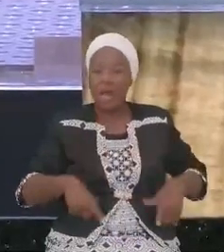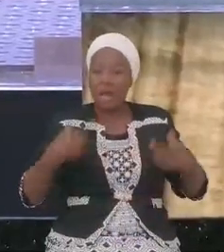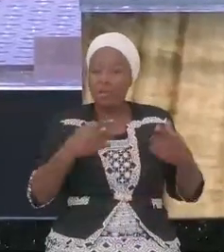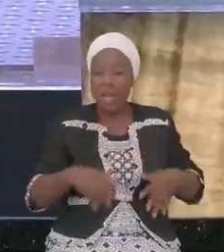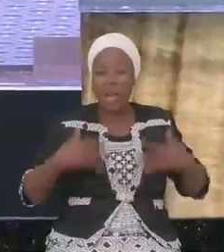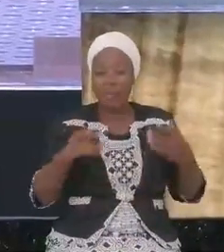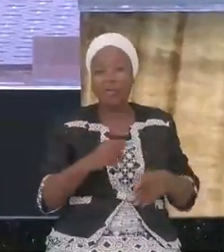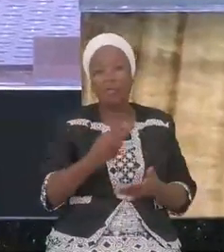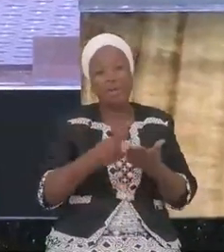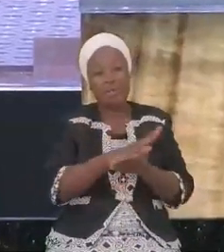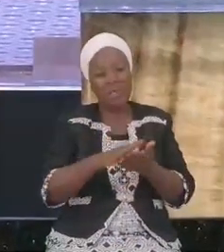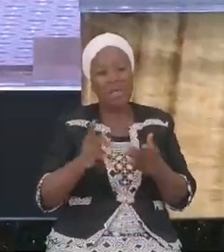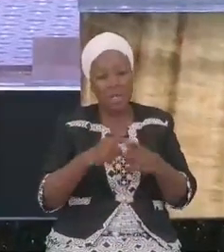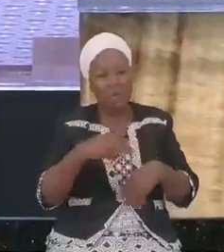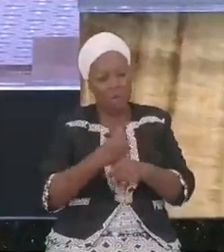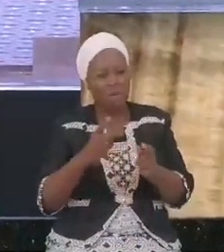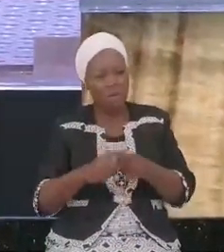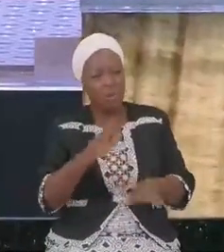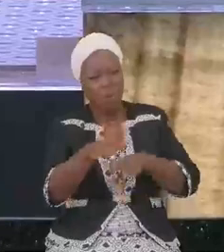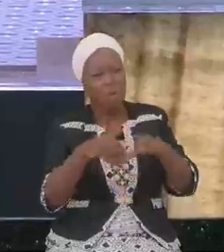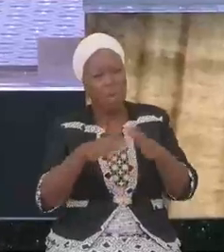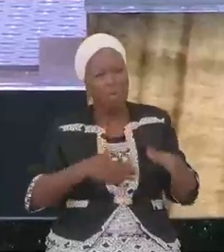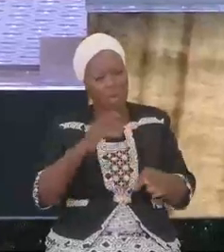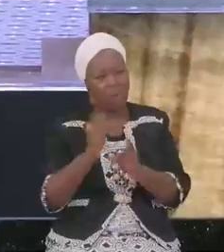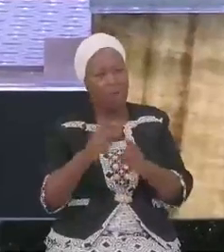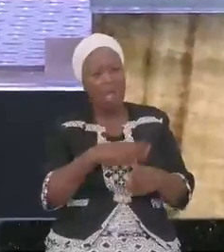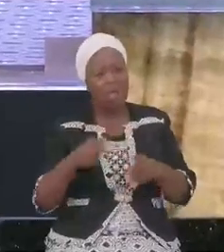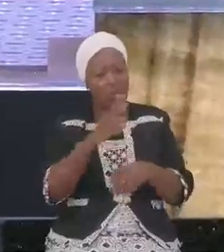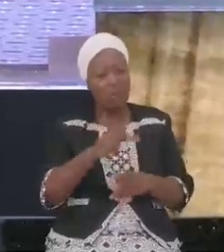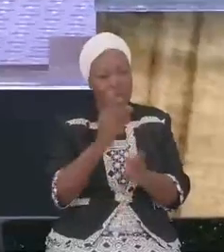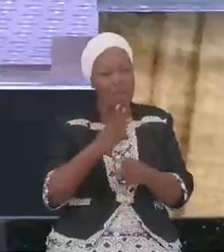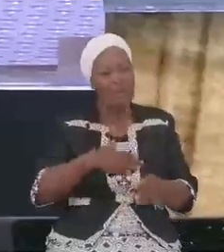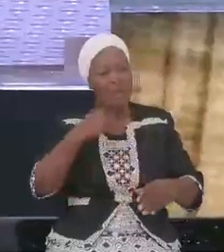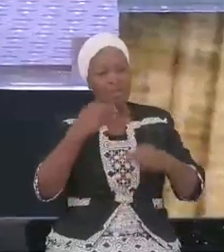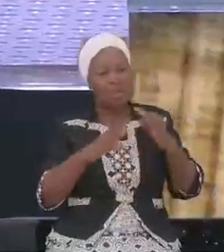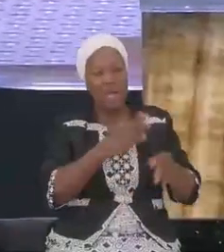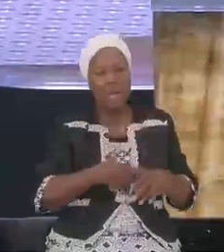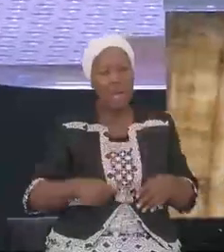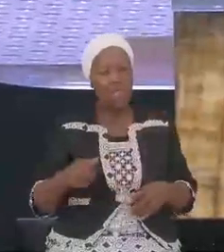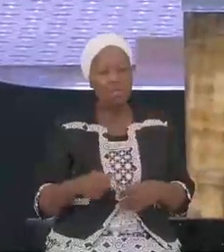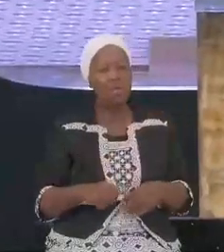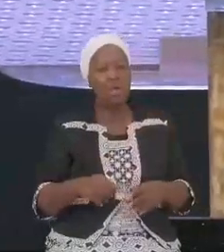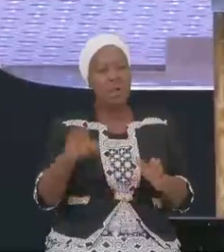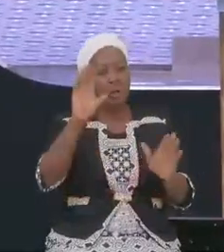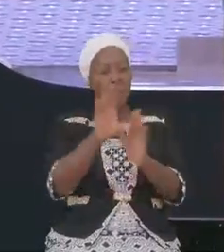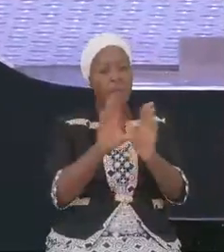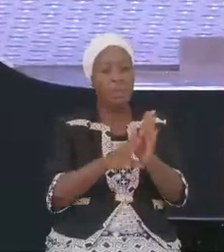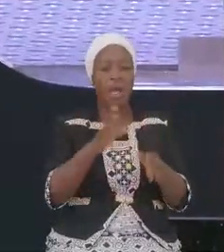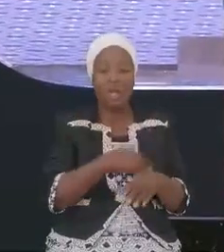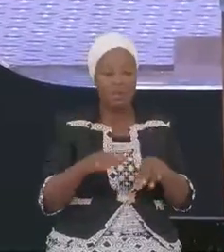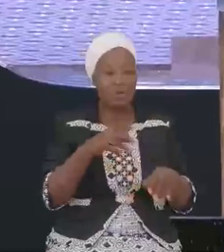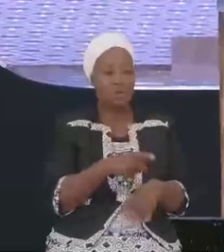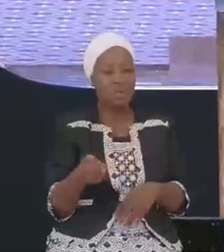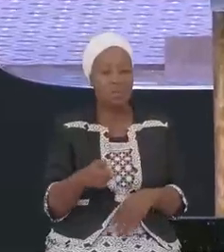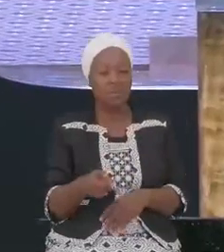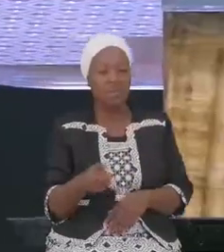Et je ferai en sorte que vous suiviez mes ordonnances et que vous observiez et pratiquiez mes lois.